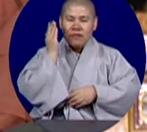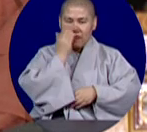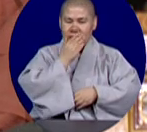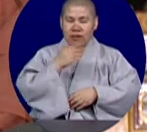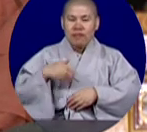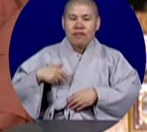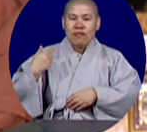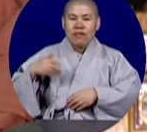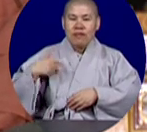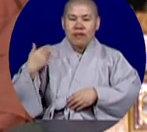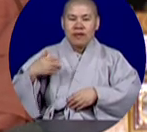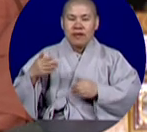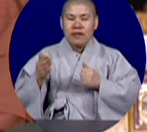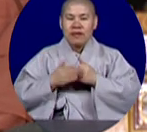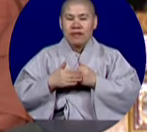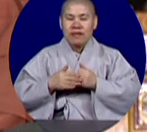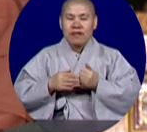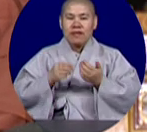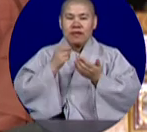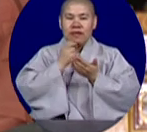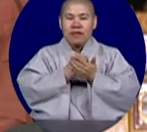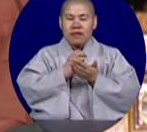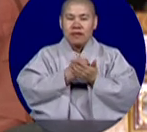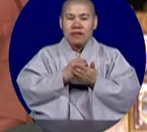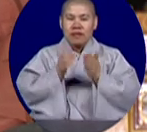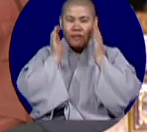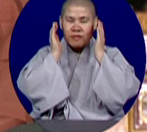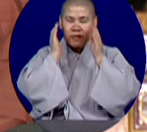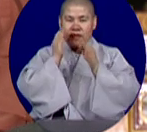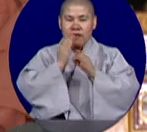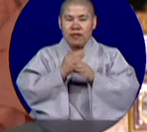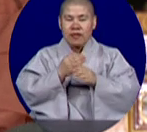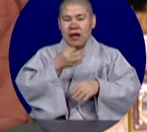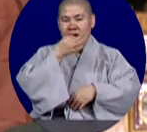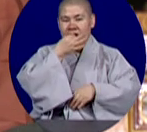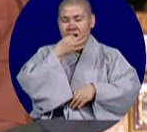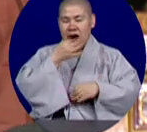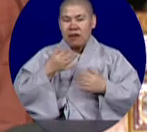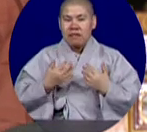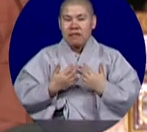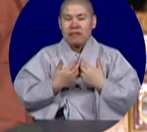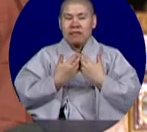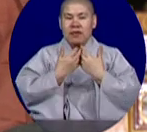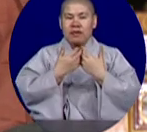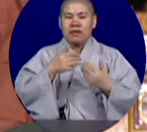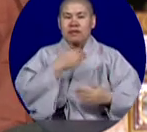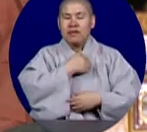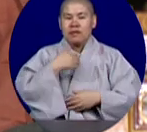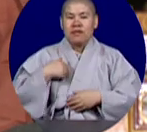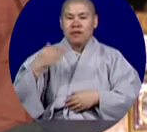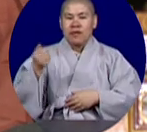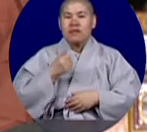그래서 도를 닦다가도 욕망 충족 쪽으로 자꾸 유혹이 생기는데 이걸 마군이라고 그래요.